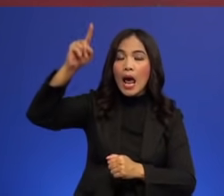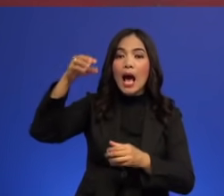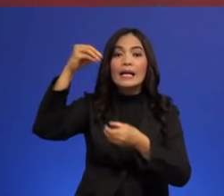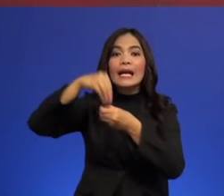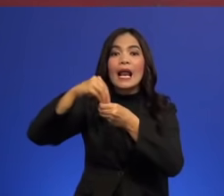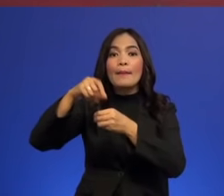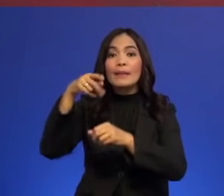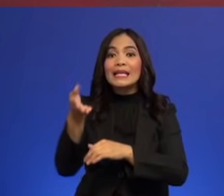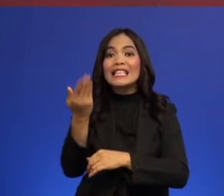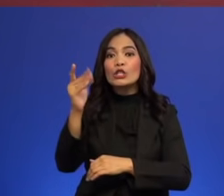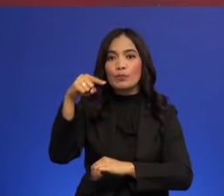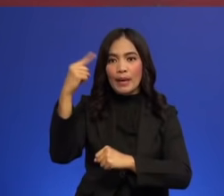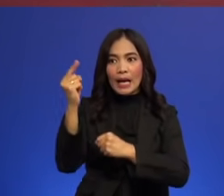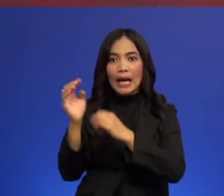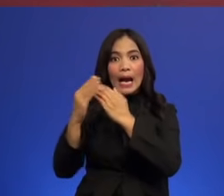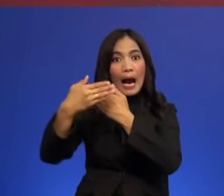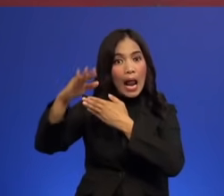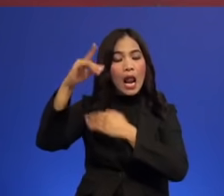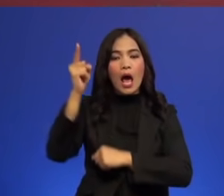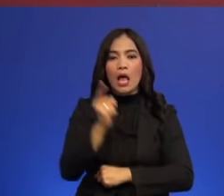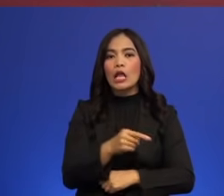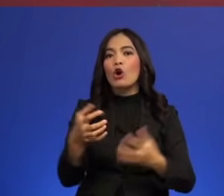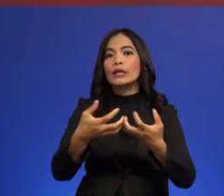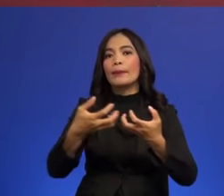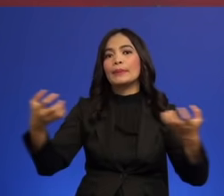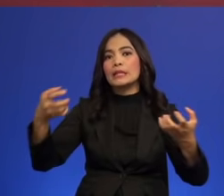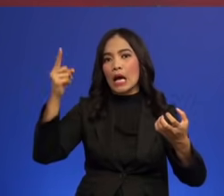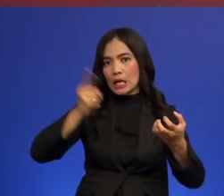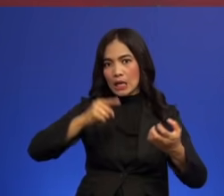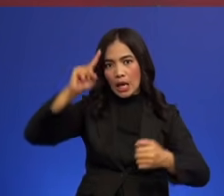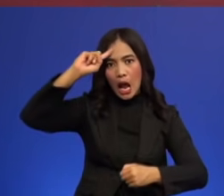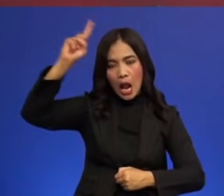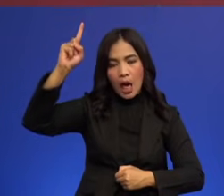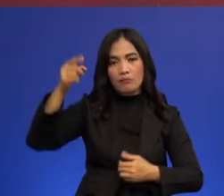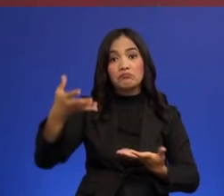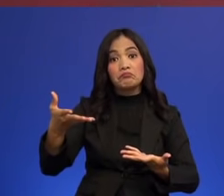kekekalan atau terpisah dari Allah.